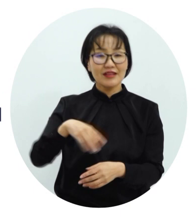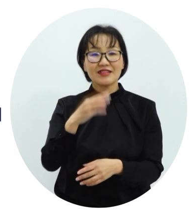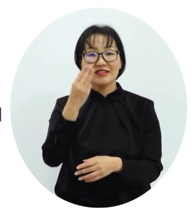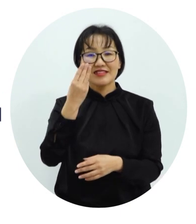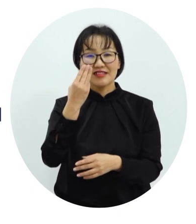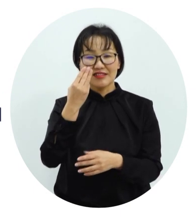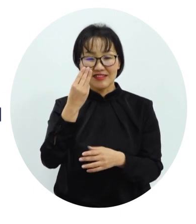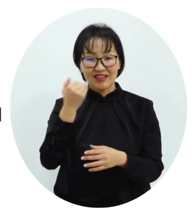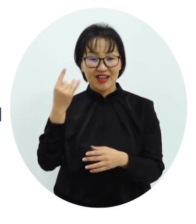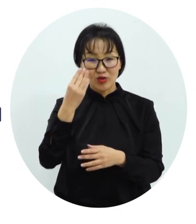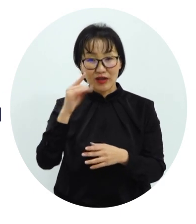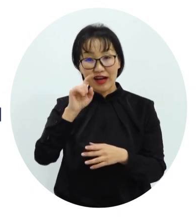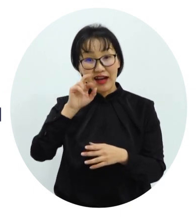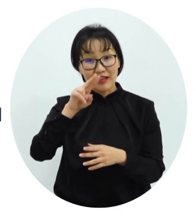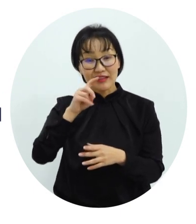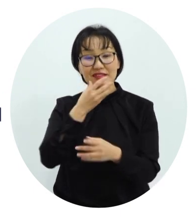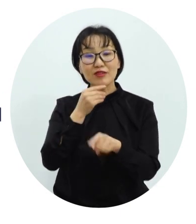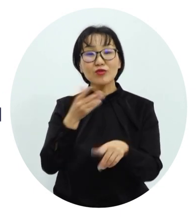сайхан.